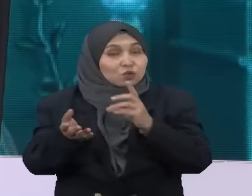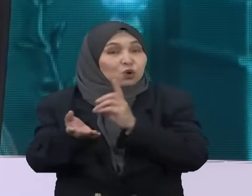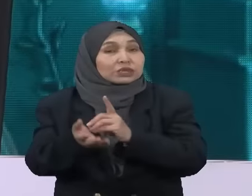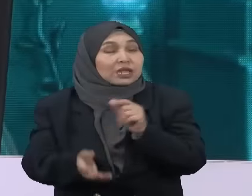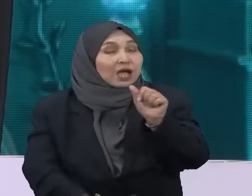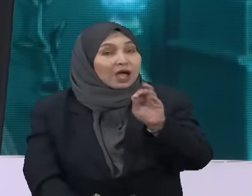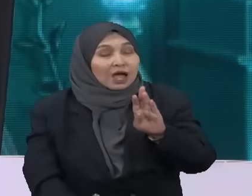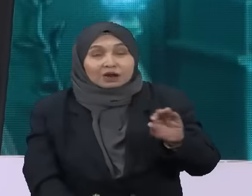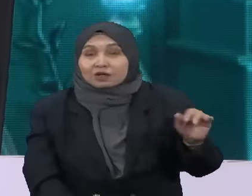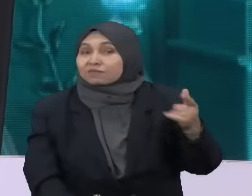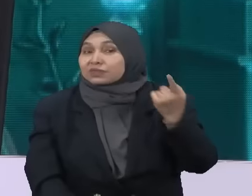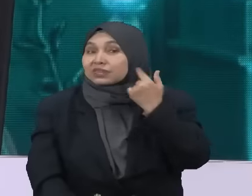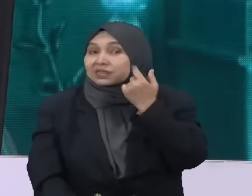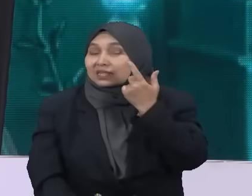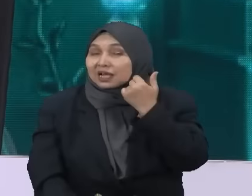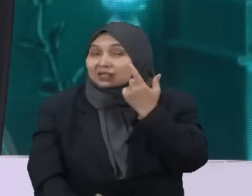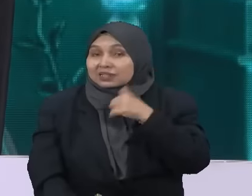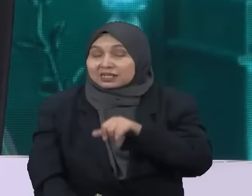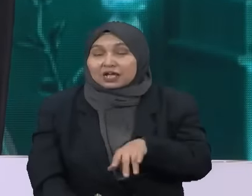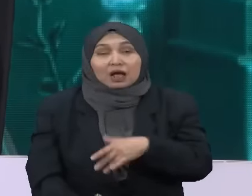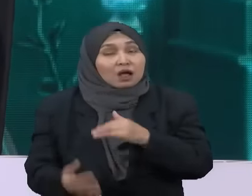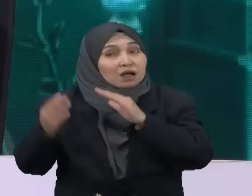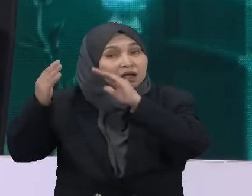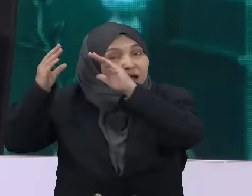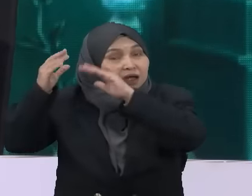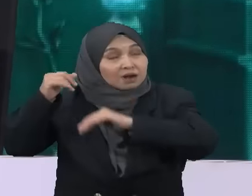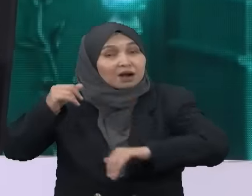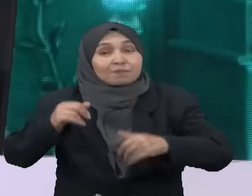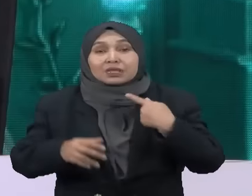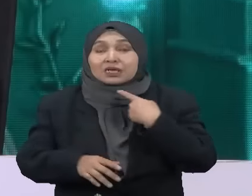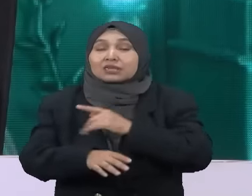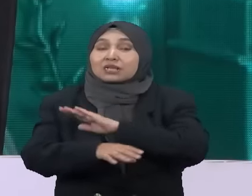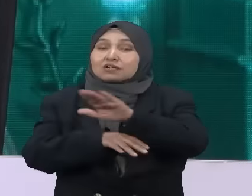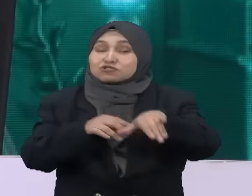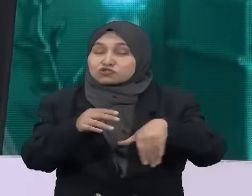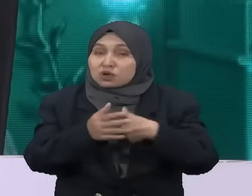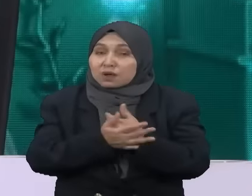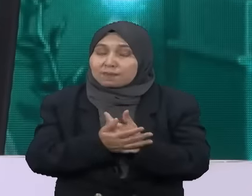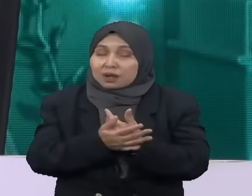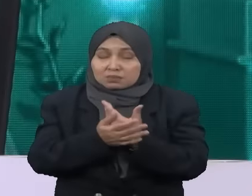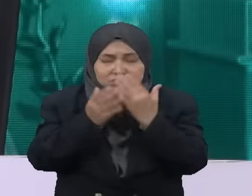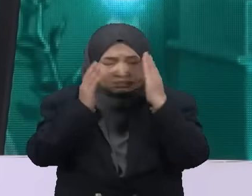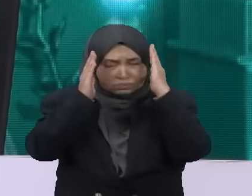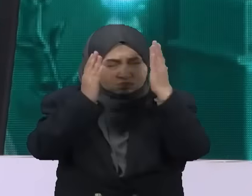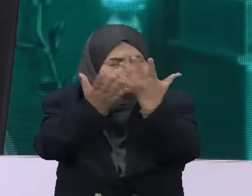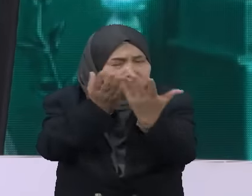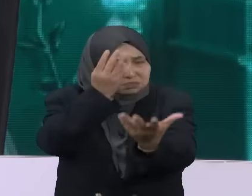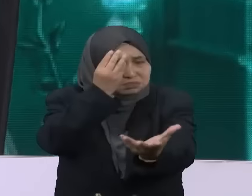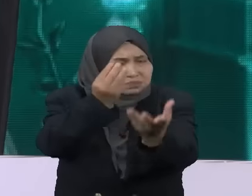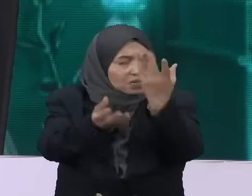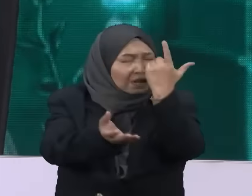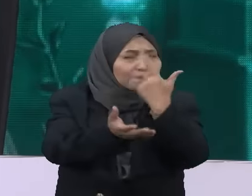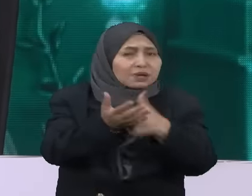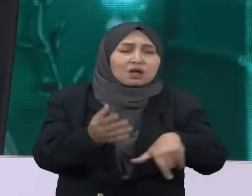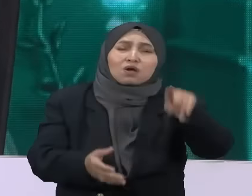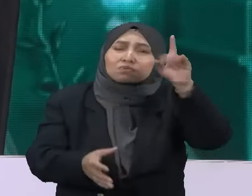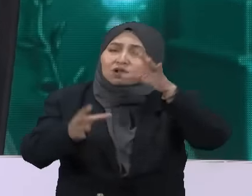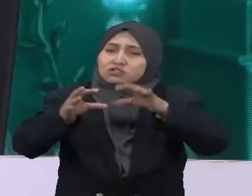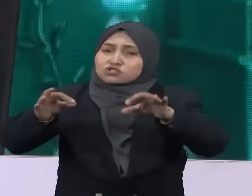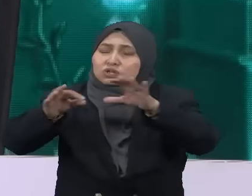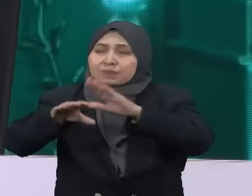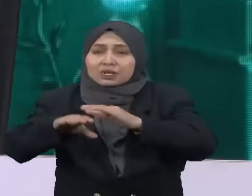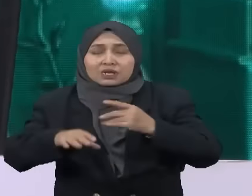Musa sebentar tadi. Moga-moga kita semua mengambil iktibar daripada apa yang Allah Ta'ala ceritakan kepada